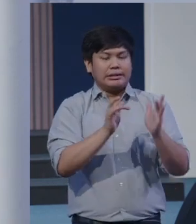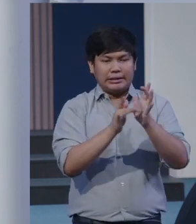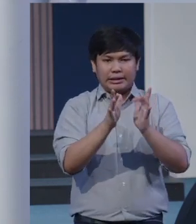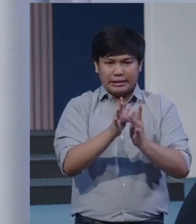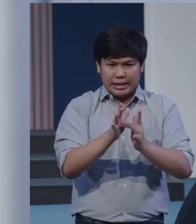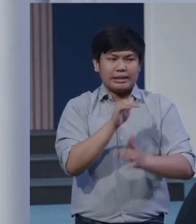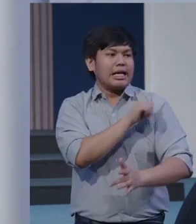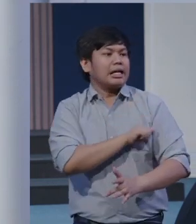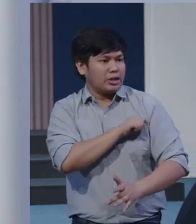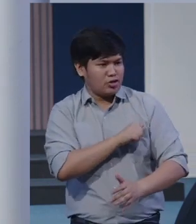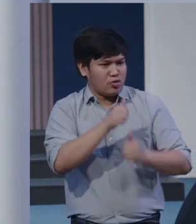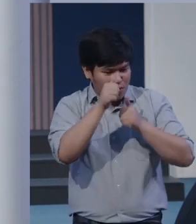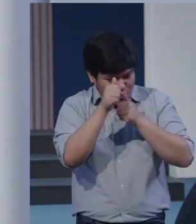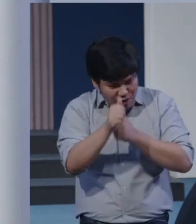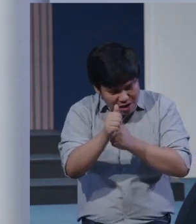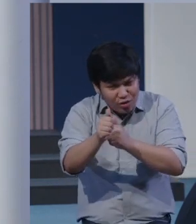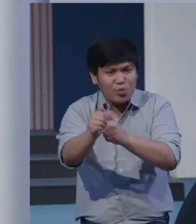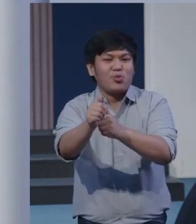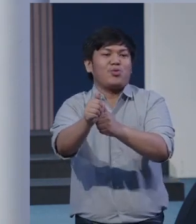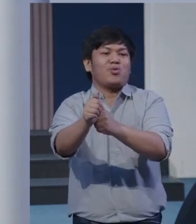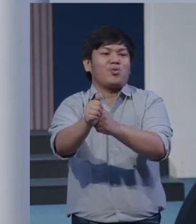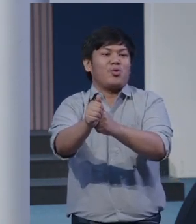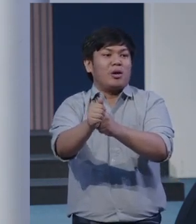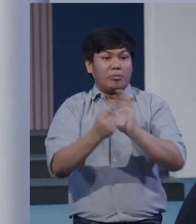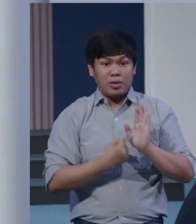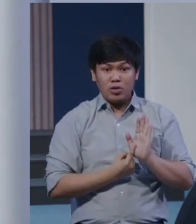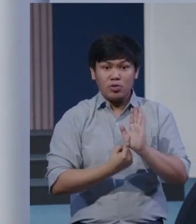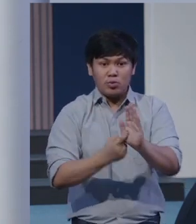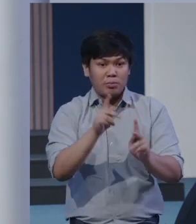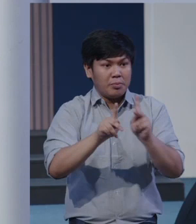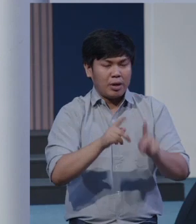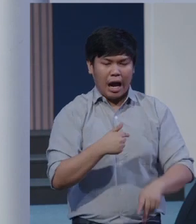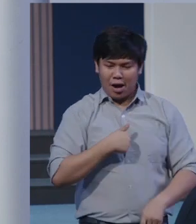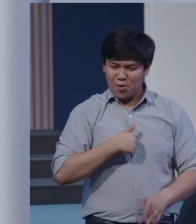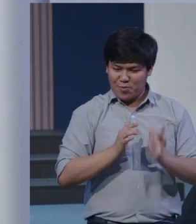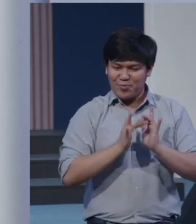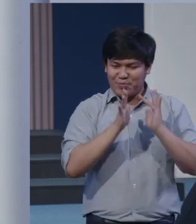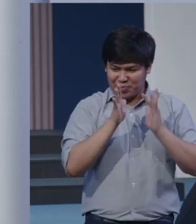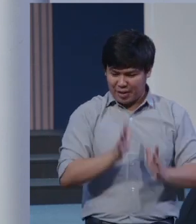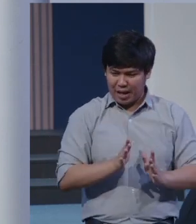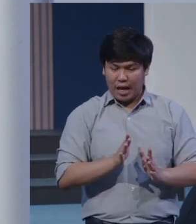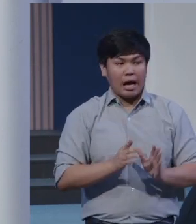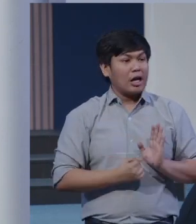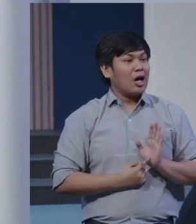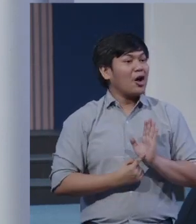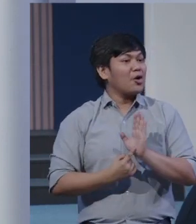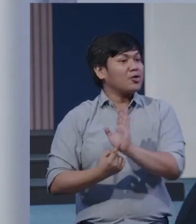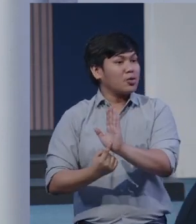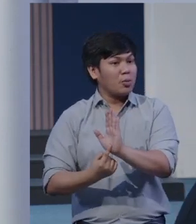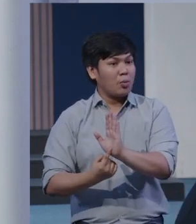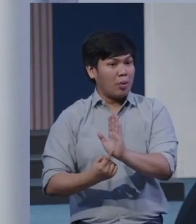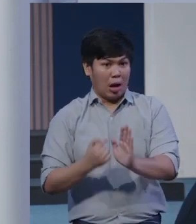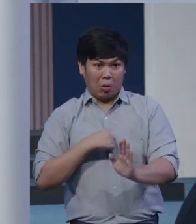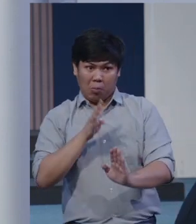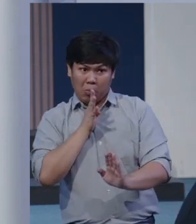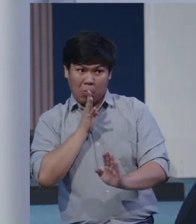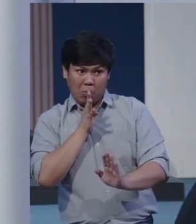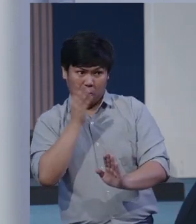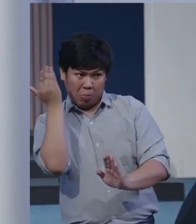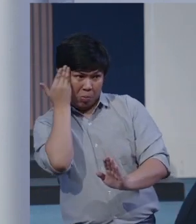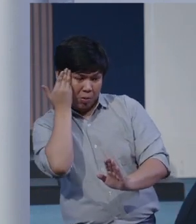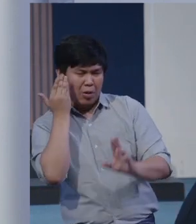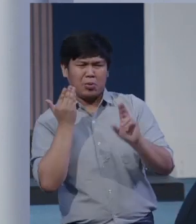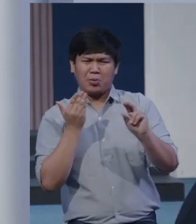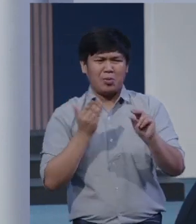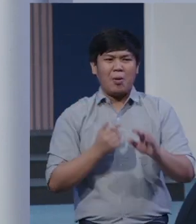siya mismo ang nabubuhay sa puso't isipan ninyo rooted and built up in him and established